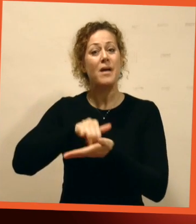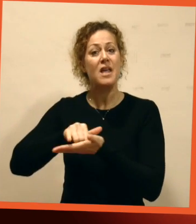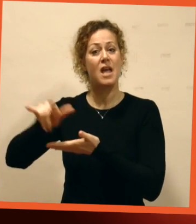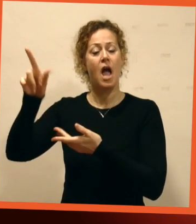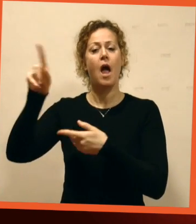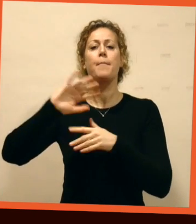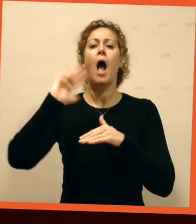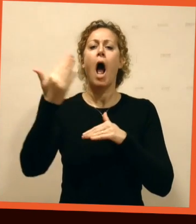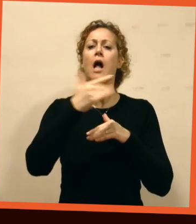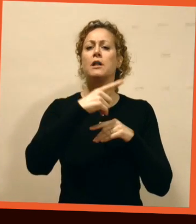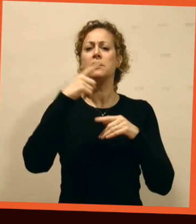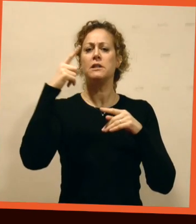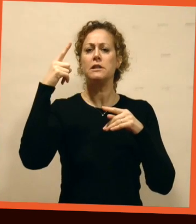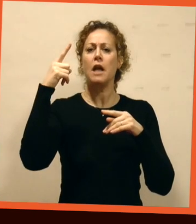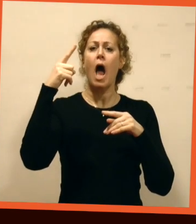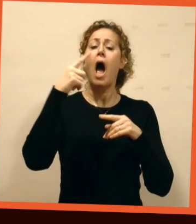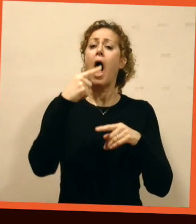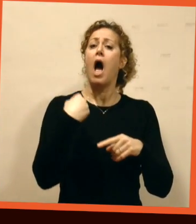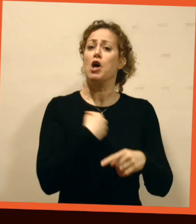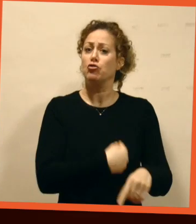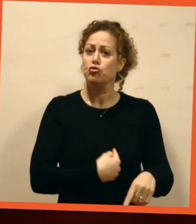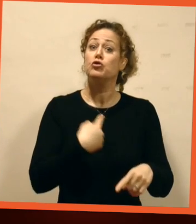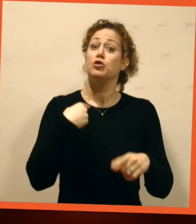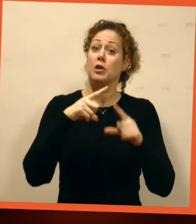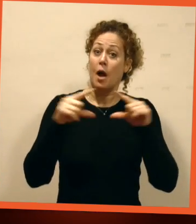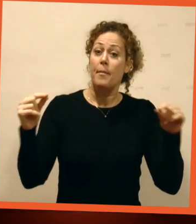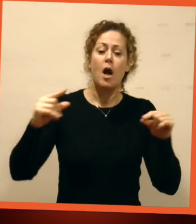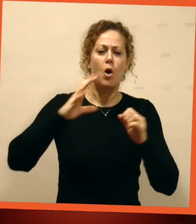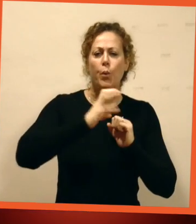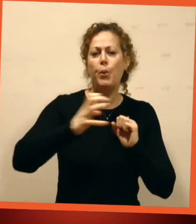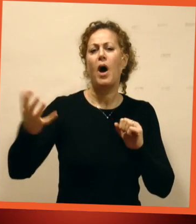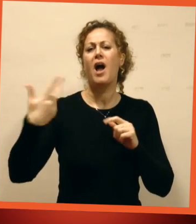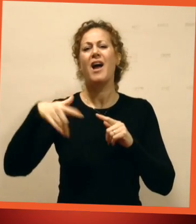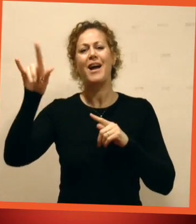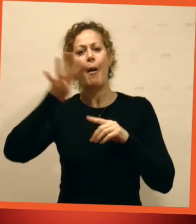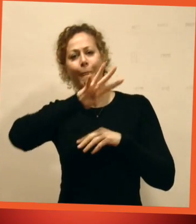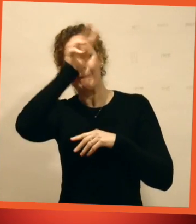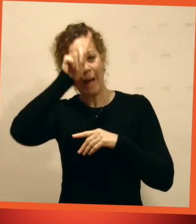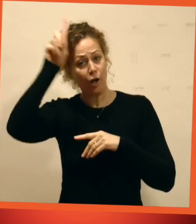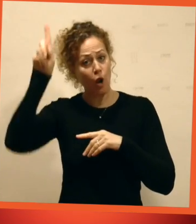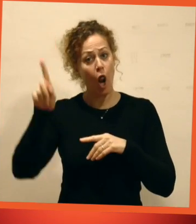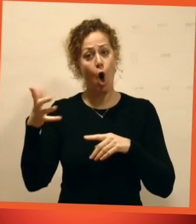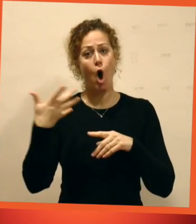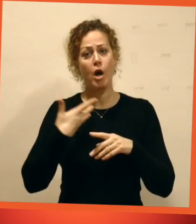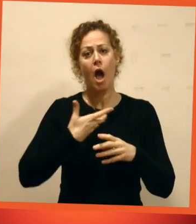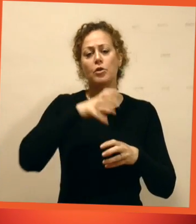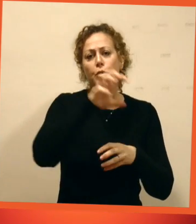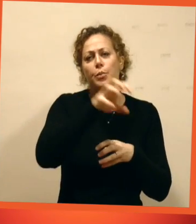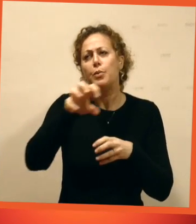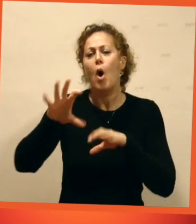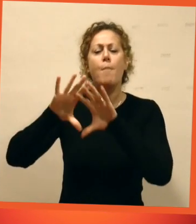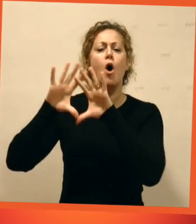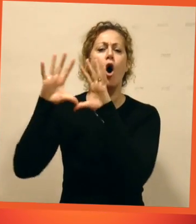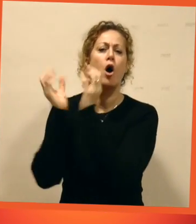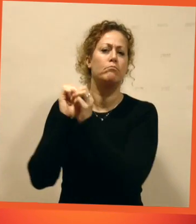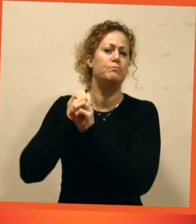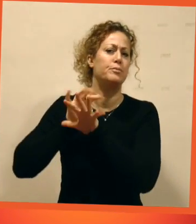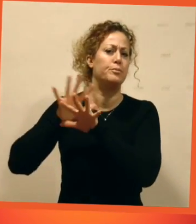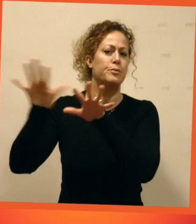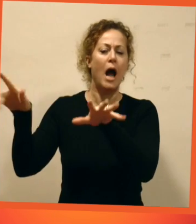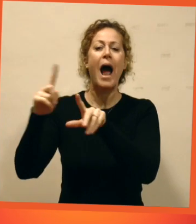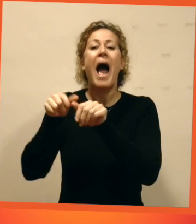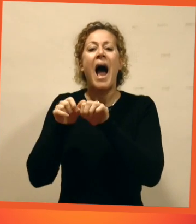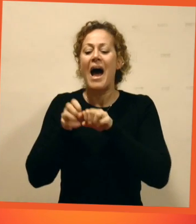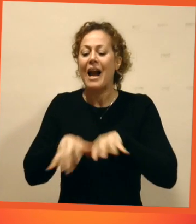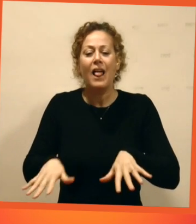Shanghai, un'altra ha fondato una scuola di circo vicino a Barcellona, eccetera. Ma la radice è il virus che loro hanno preso della passione.